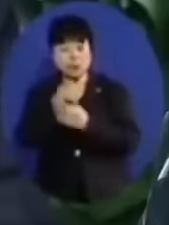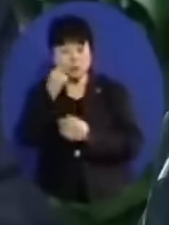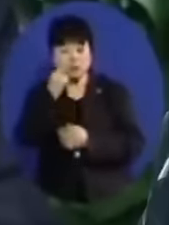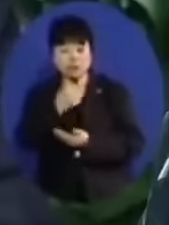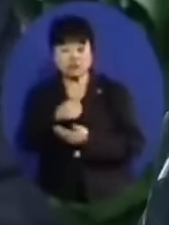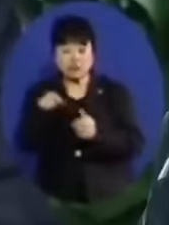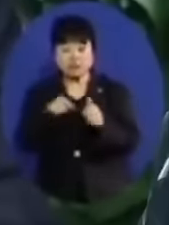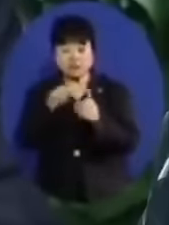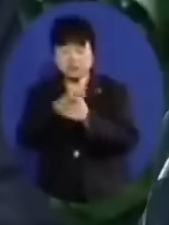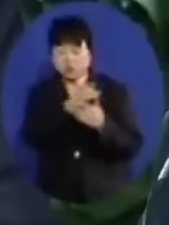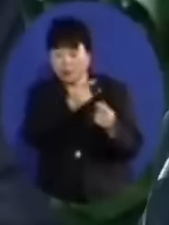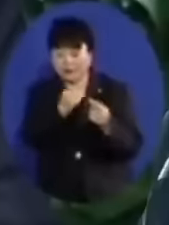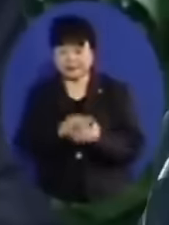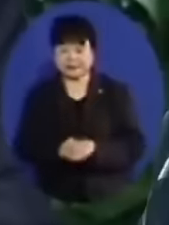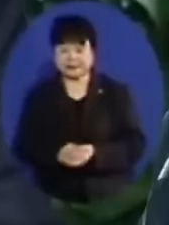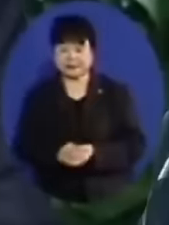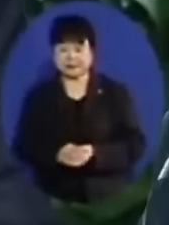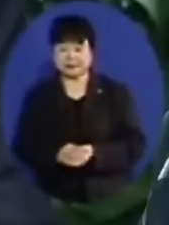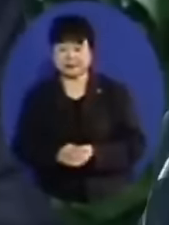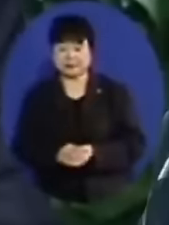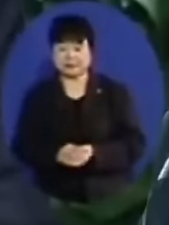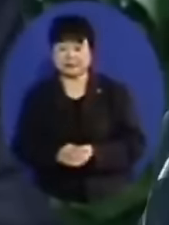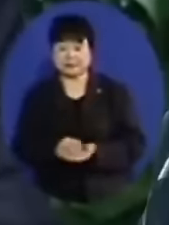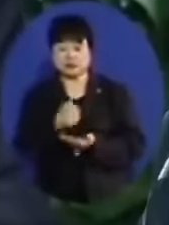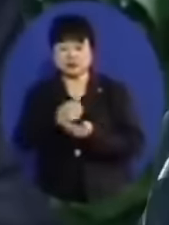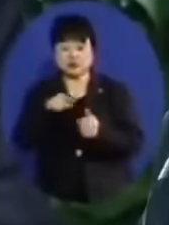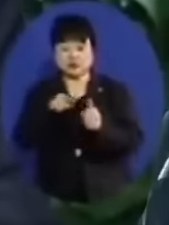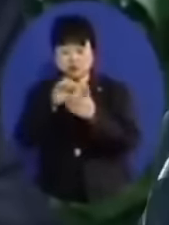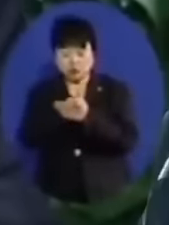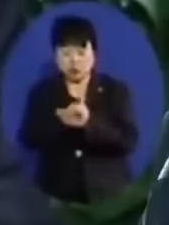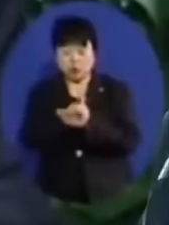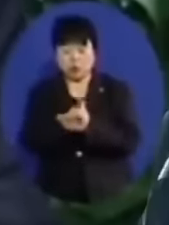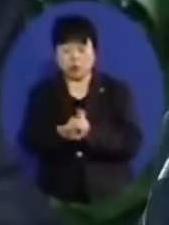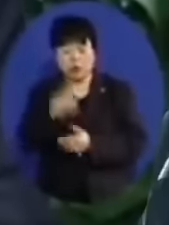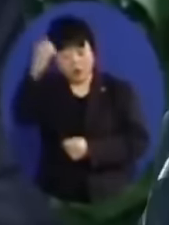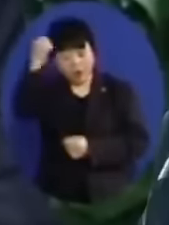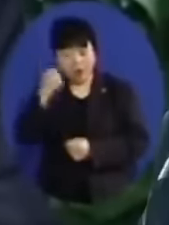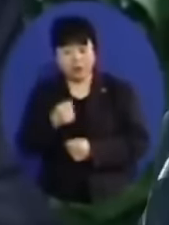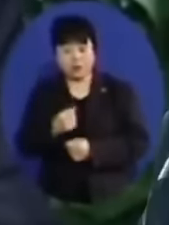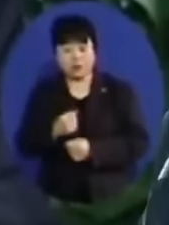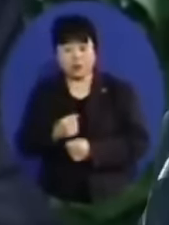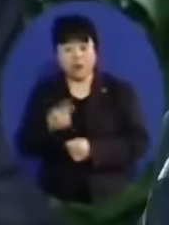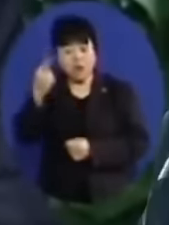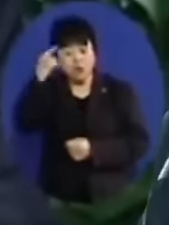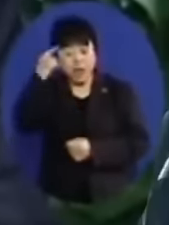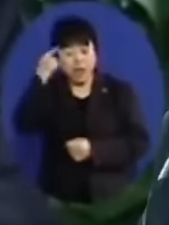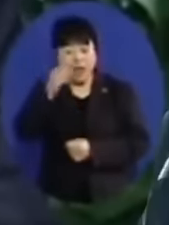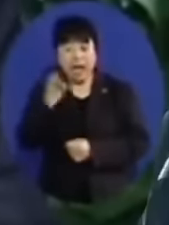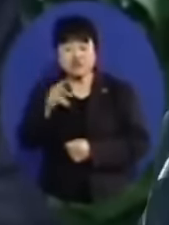주기도 못 한 게 왜 그런가? 주기도 못 한 번 외우고 내 하수체 암을 고쳐 주십시오.